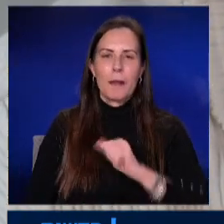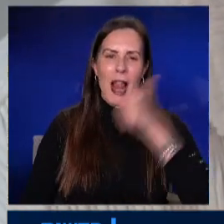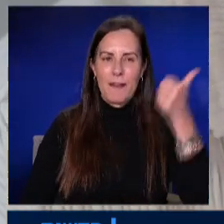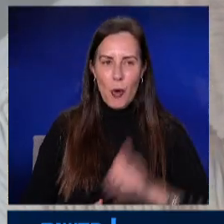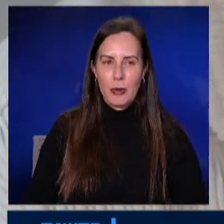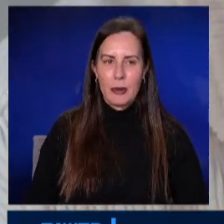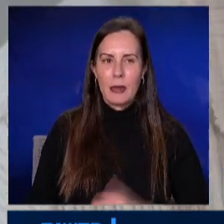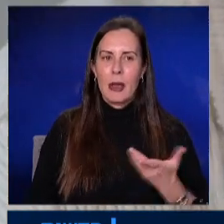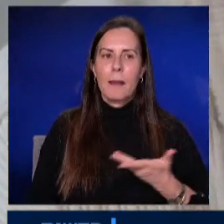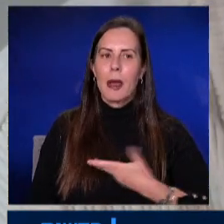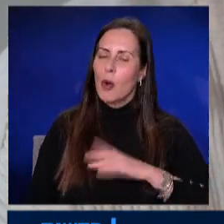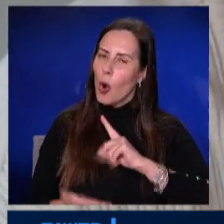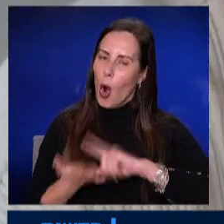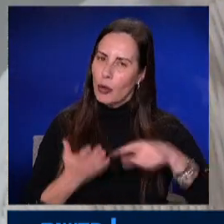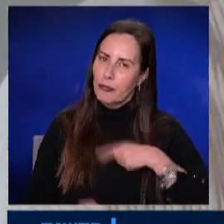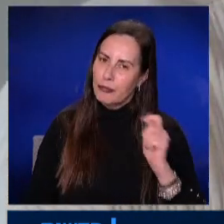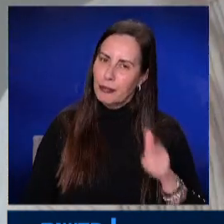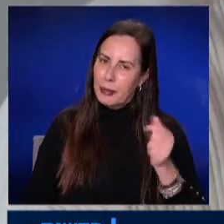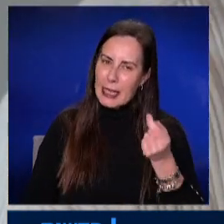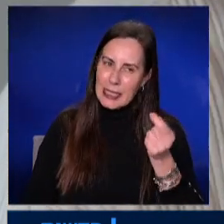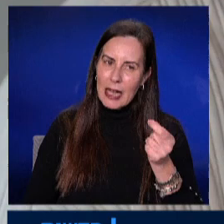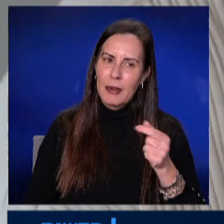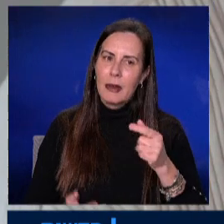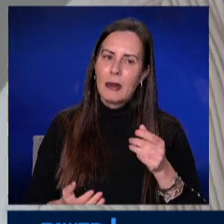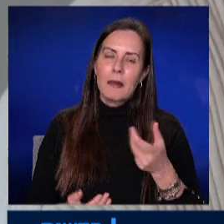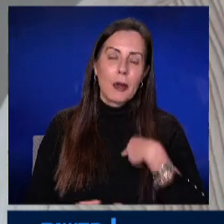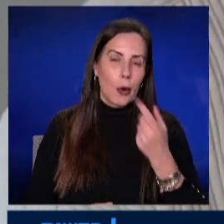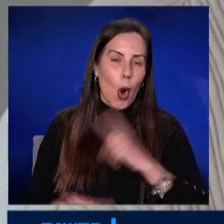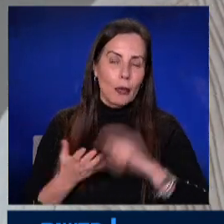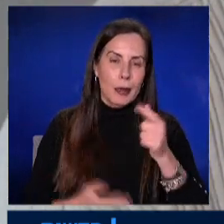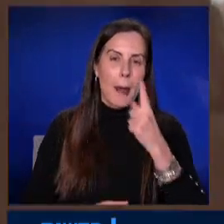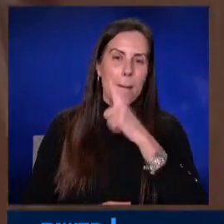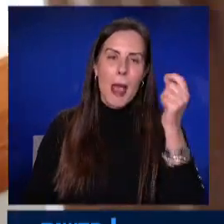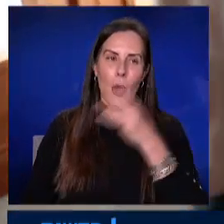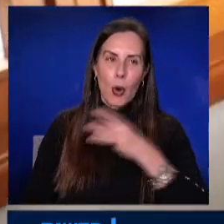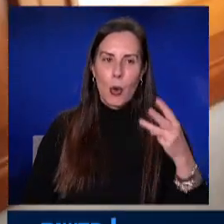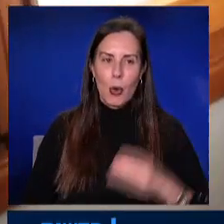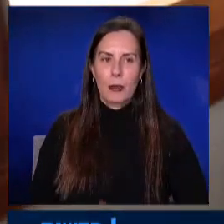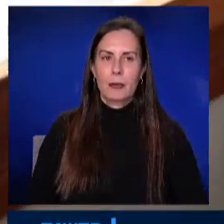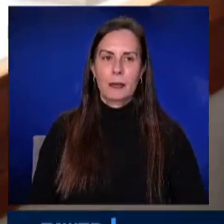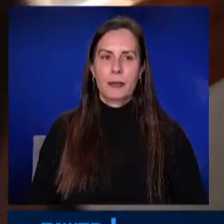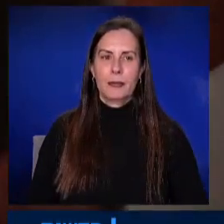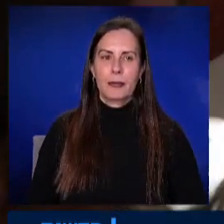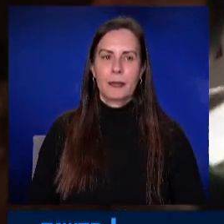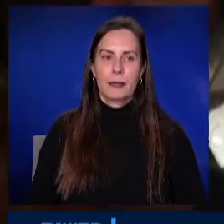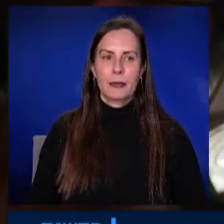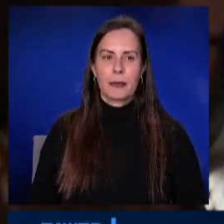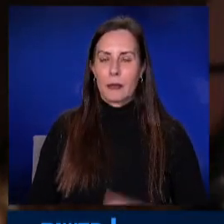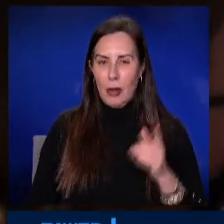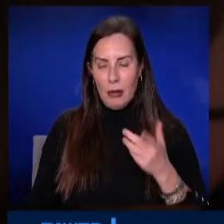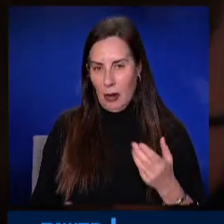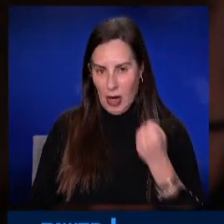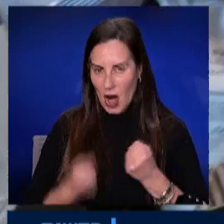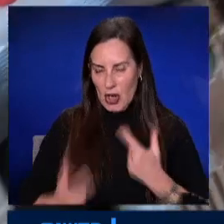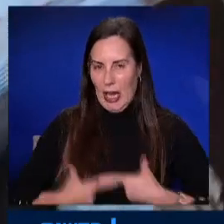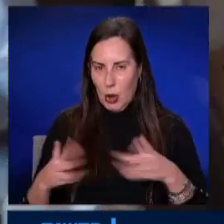una piccola quota mensile, che però è 100 euro più o meno, però devono riuscire